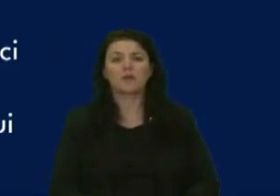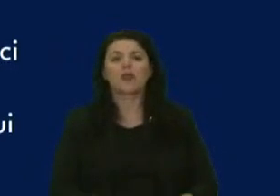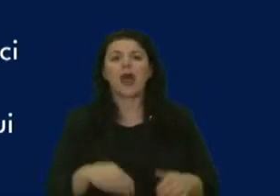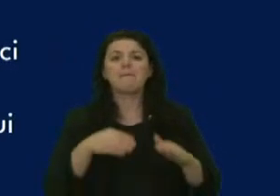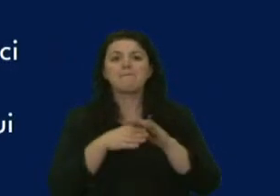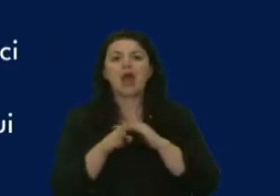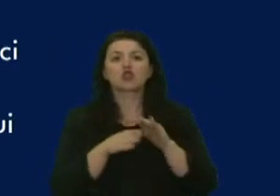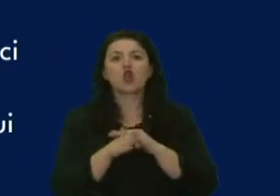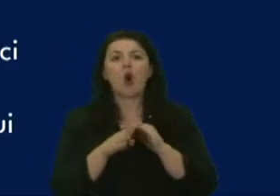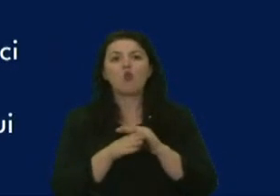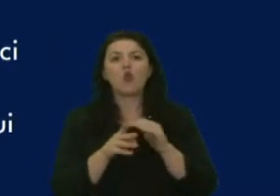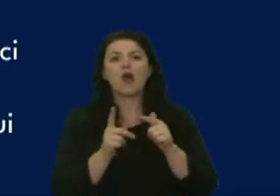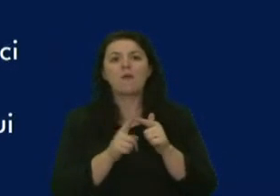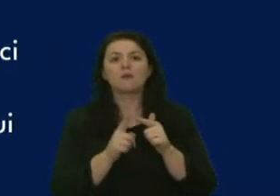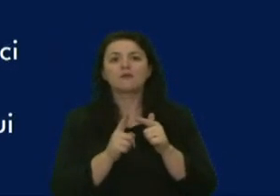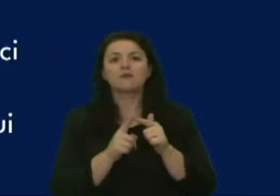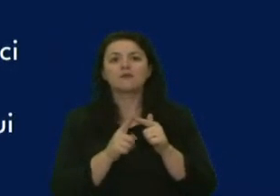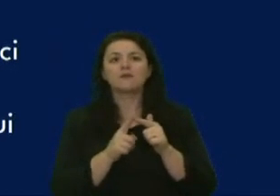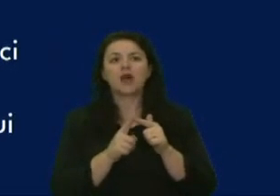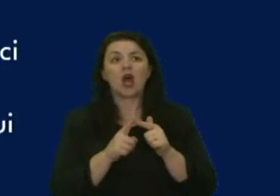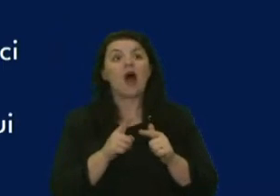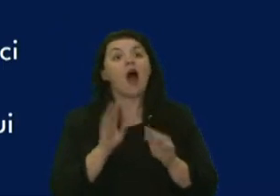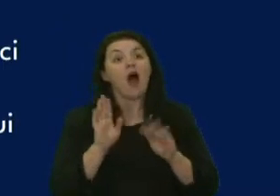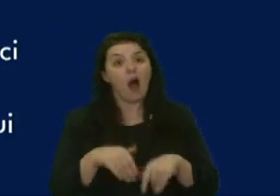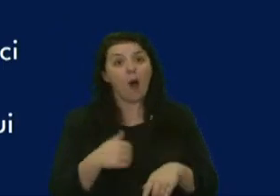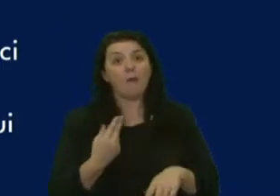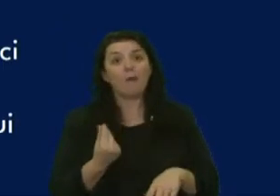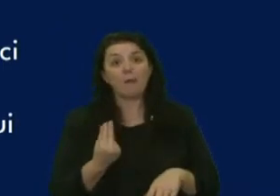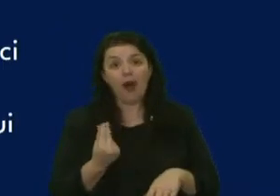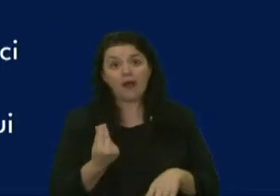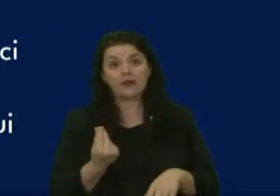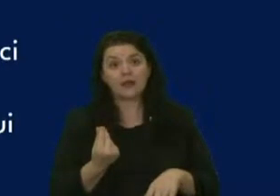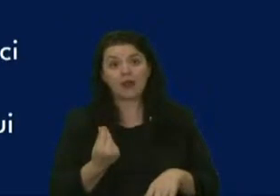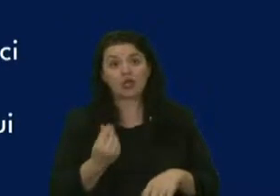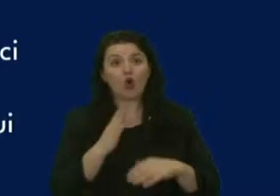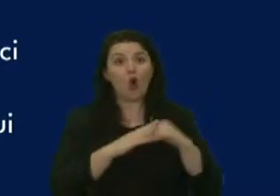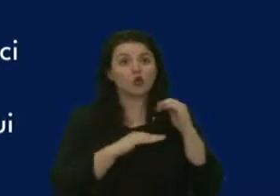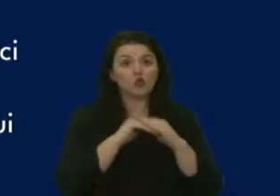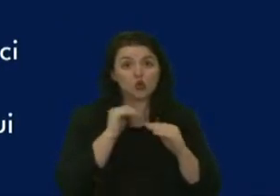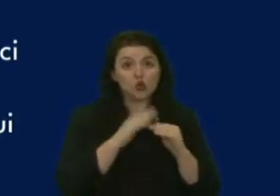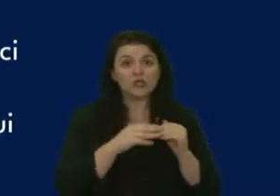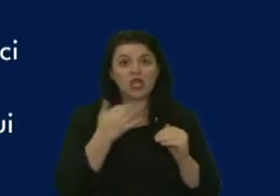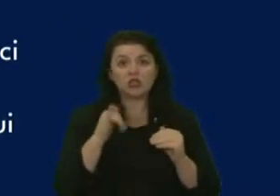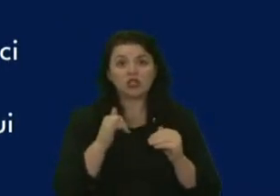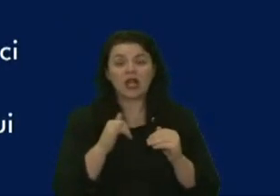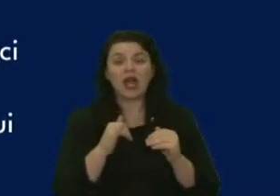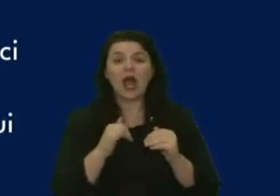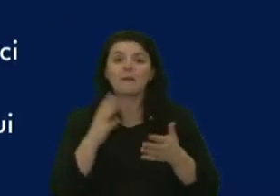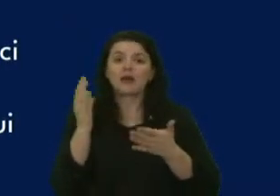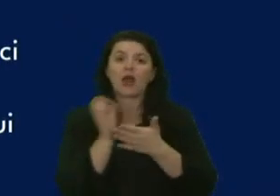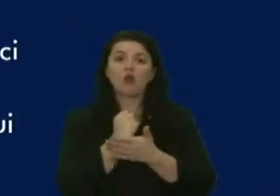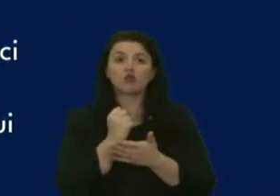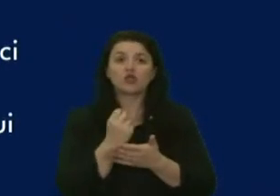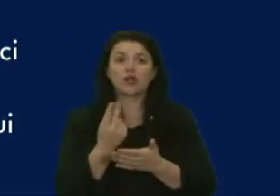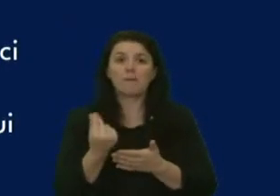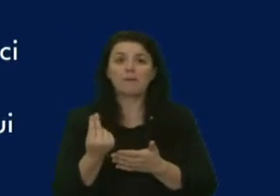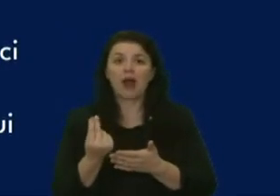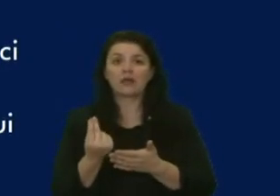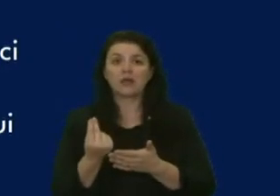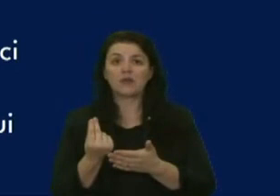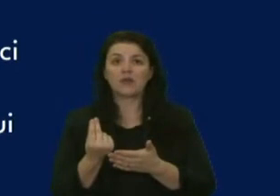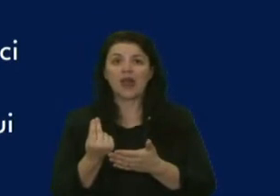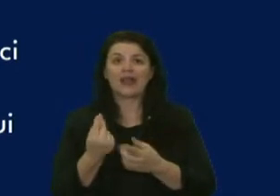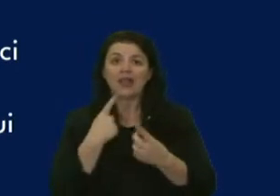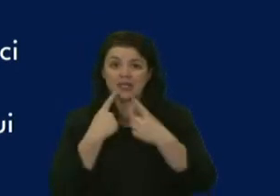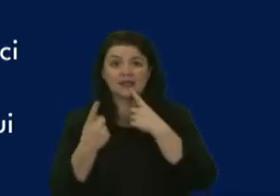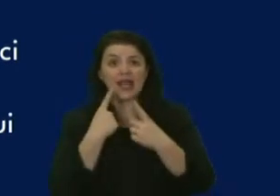la fel nu numai că avem bani pentru construcție și realizare efectivă dar am reușit să obținem și banii de acea de la